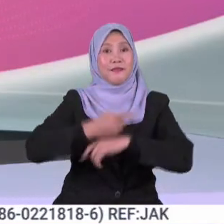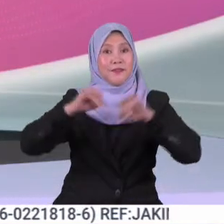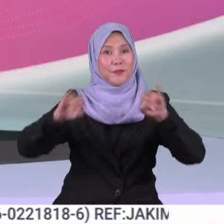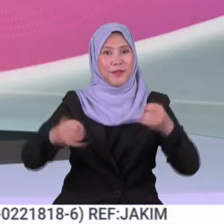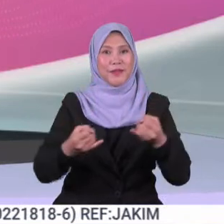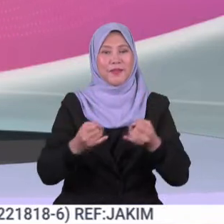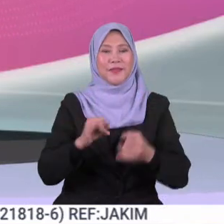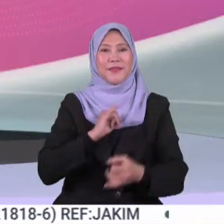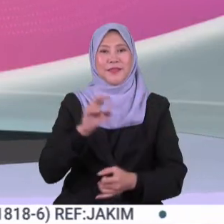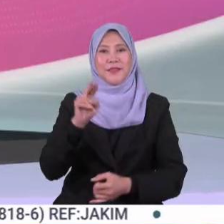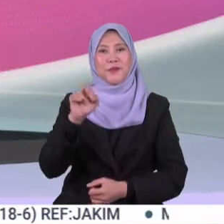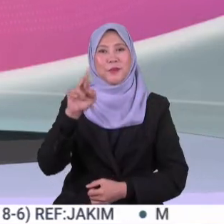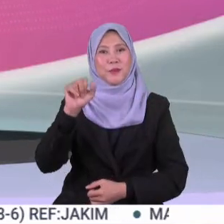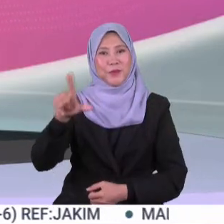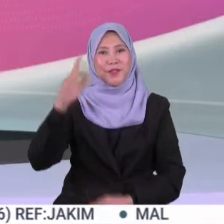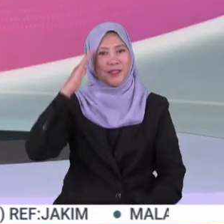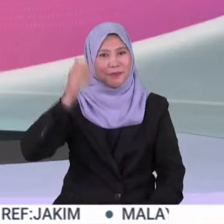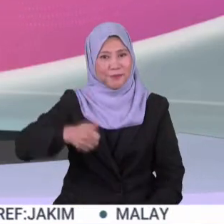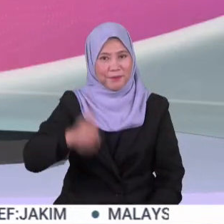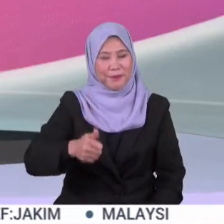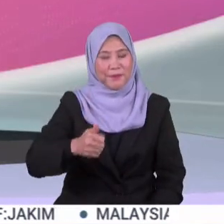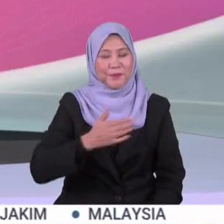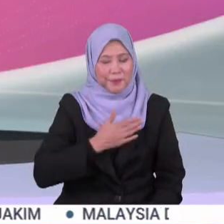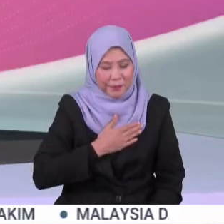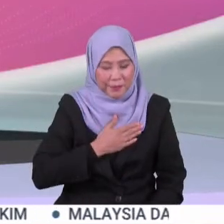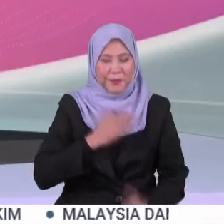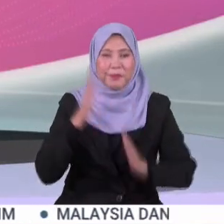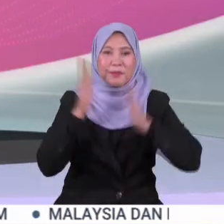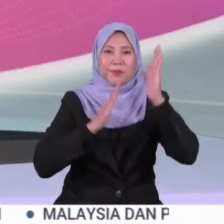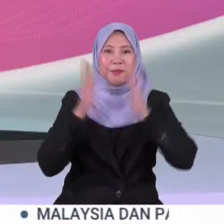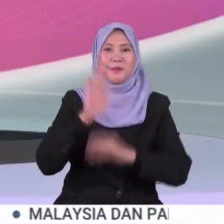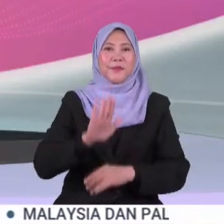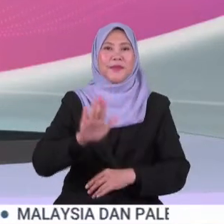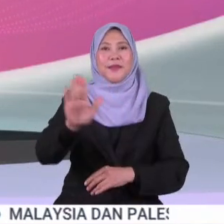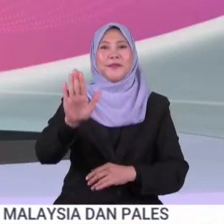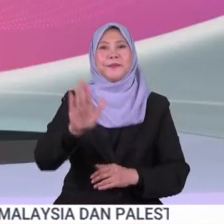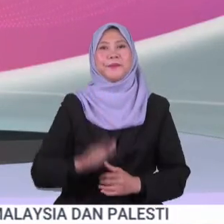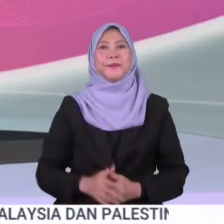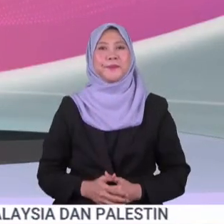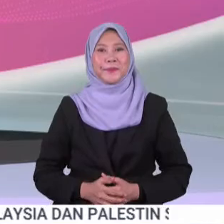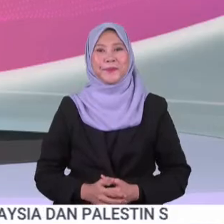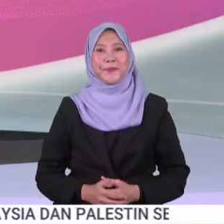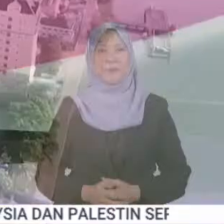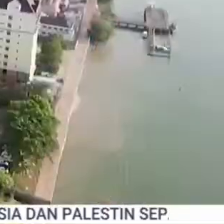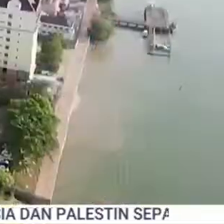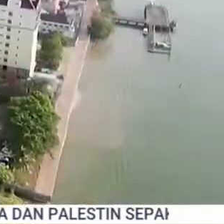bersama saya, Nur Samri. Assalamualaikum, Salam Malaysia Madani, tekad perpaduan penuhi harapan.